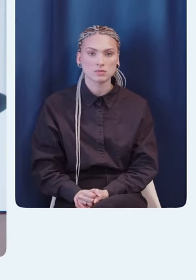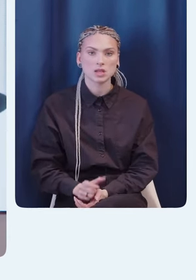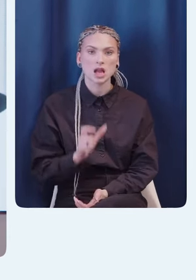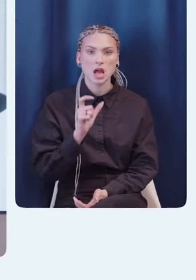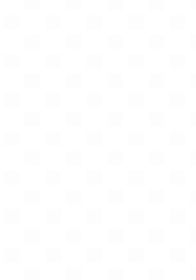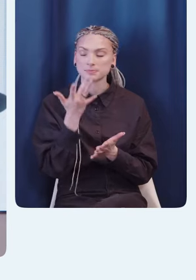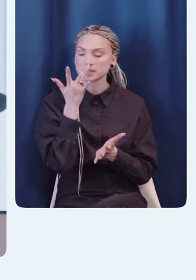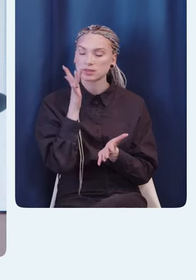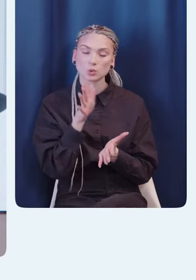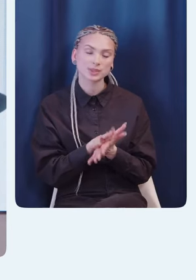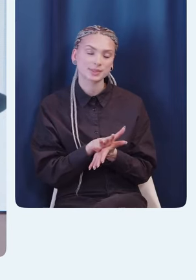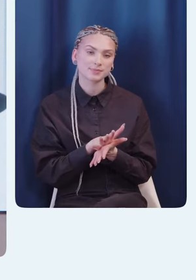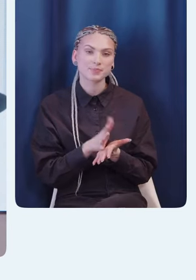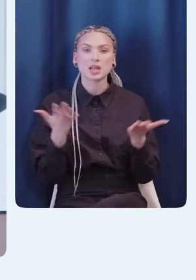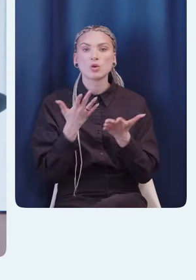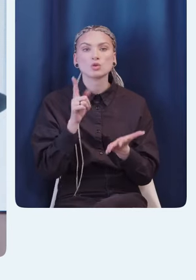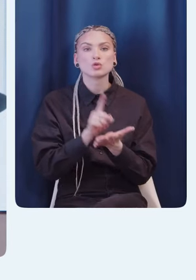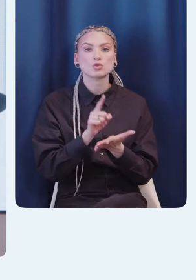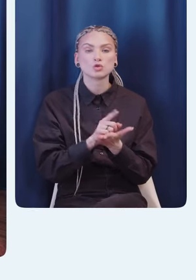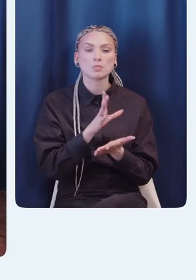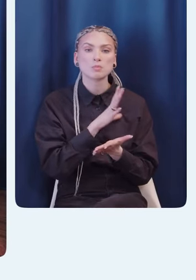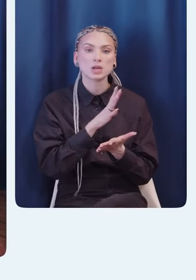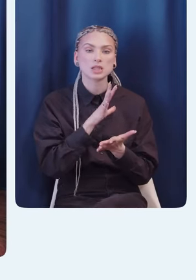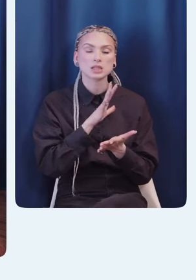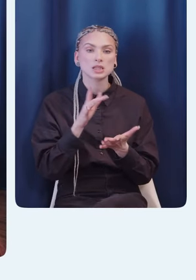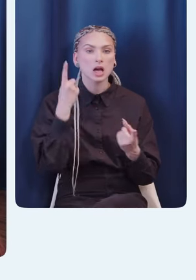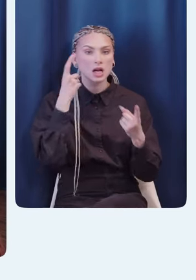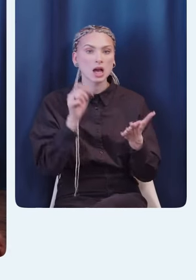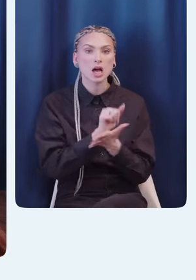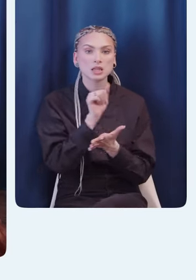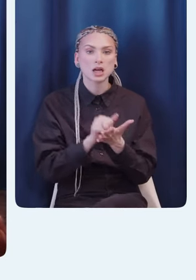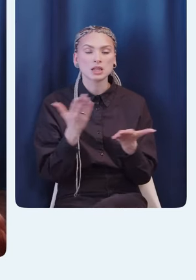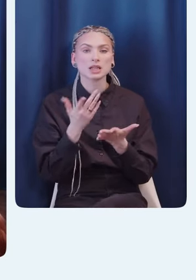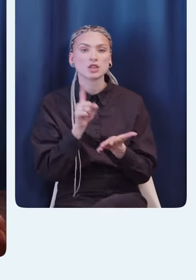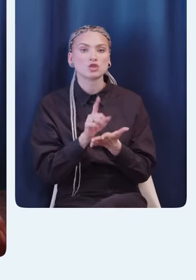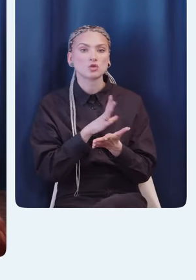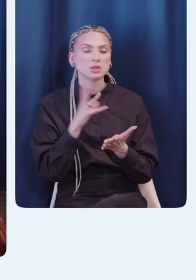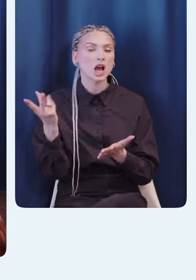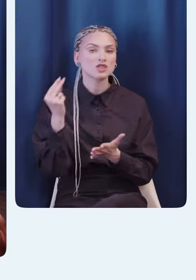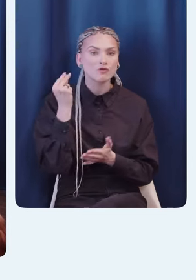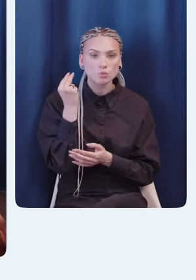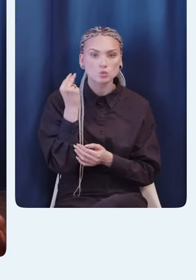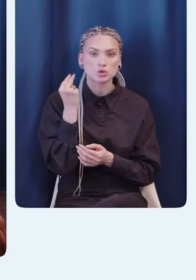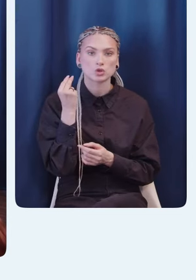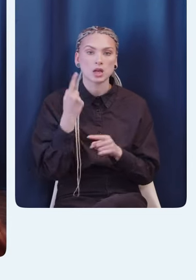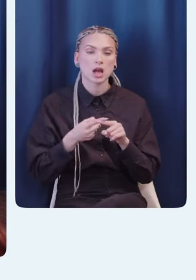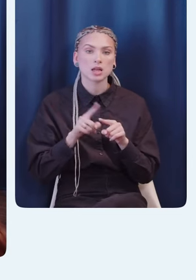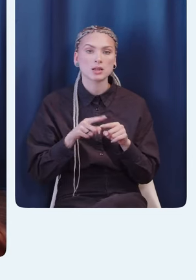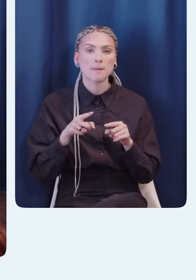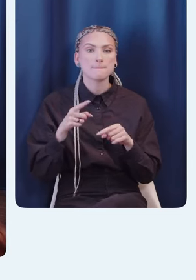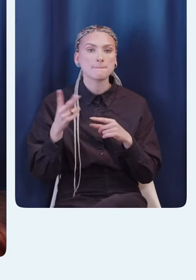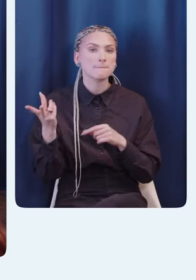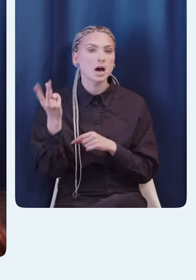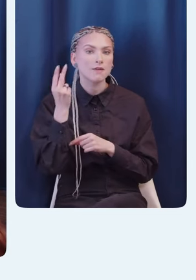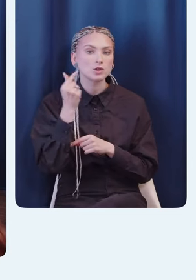A-L-L-Y. Какой должен быть контент-дескрипшн элементов? Какие view не должны быть озвучены? Это проговаривается